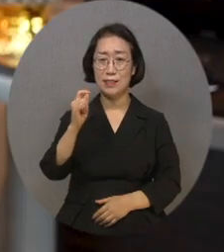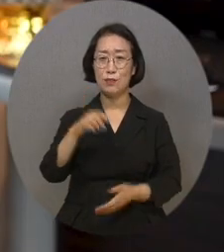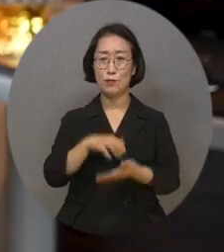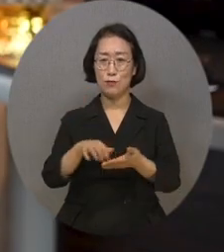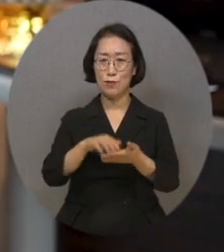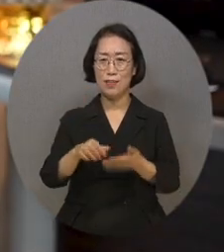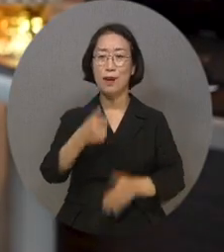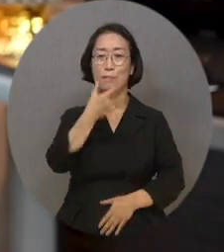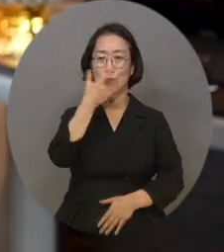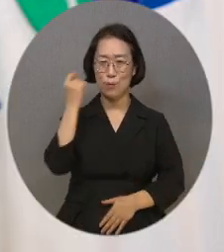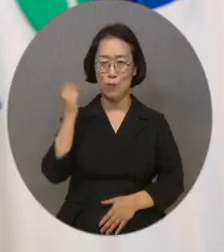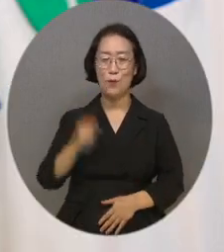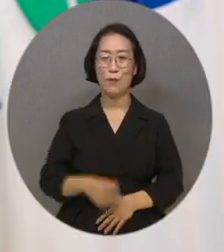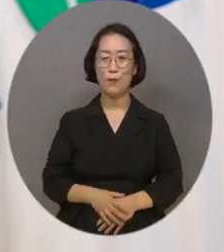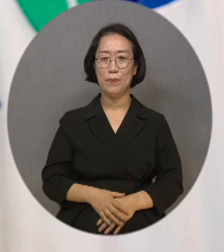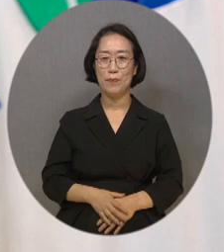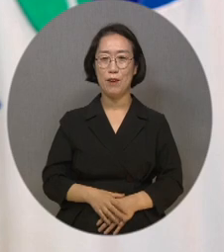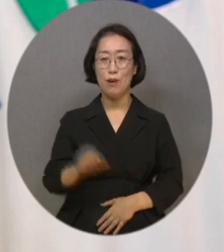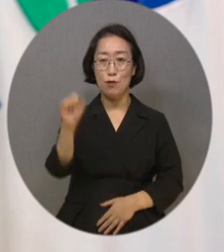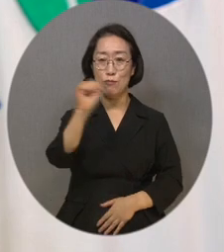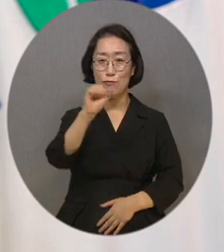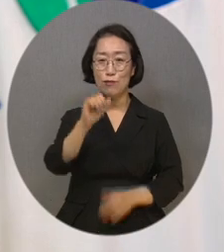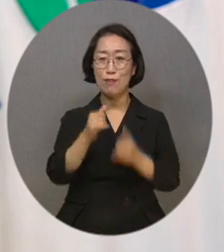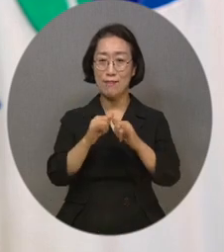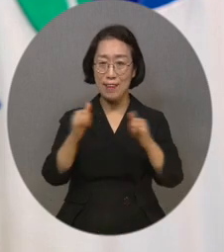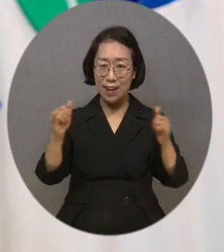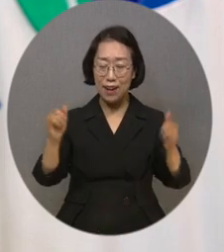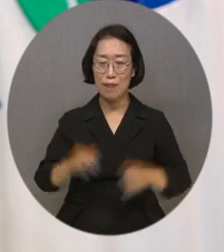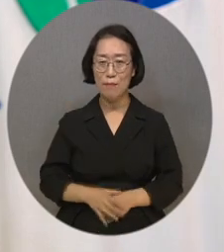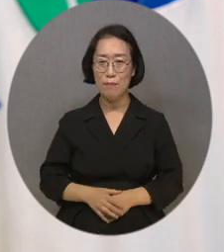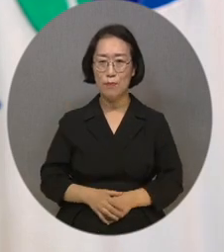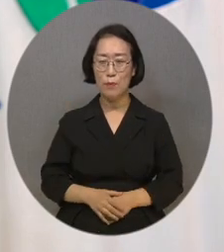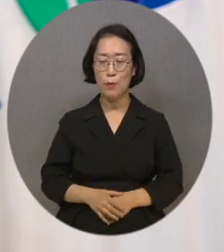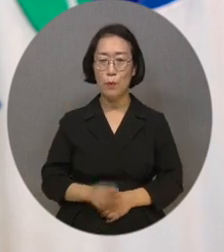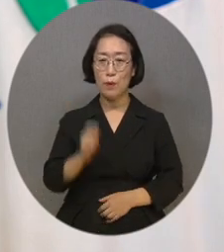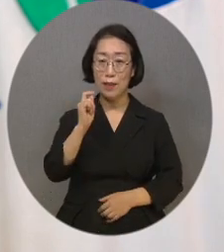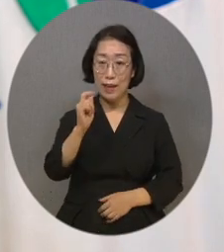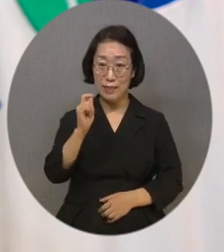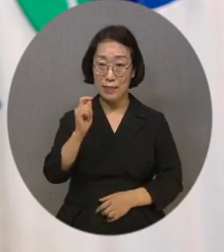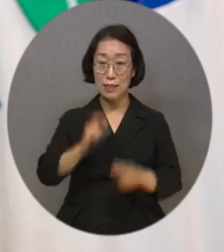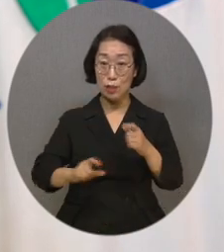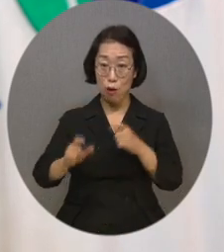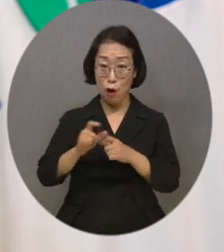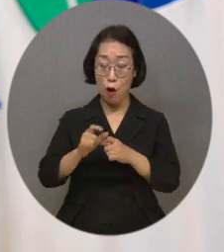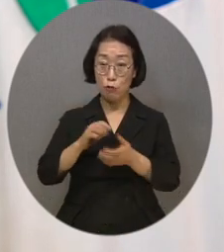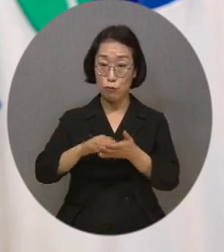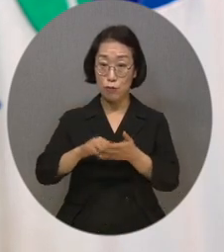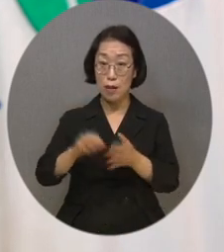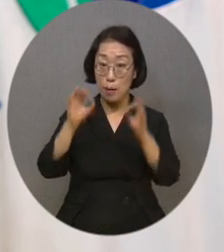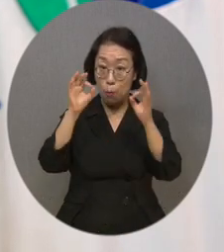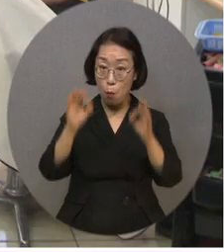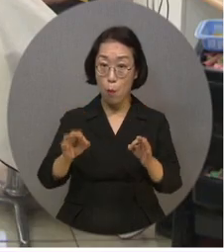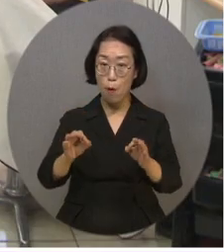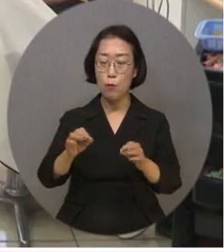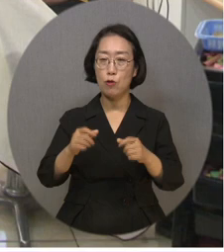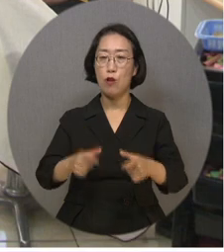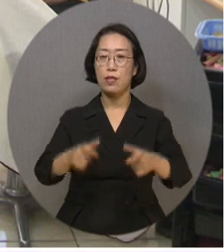숫자가 적습니다. 이 택시 기사들 또 택시의 공급 추세를 보아가면서 좀 더 확대해 나갈 계획이